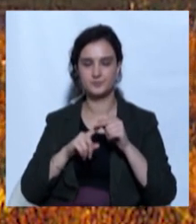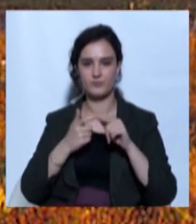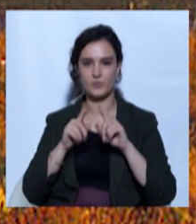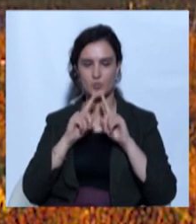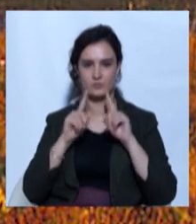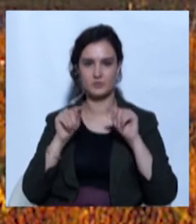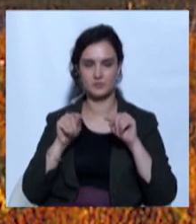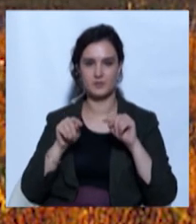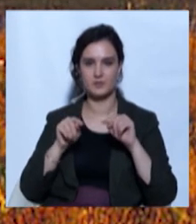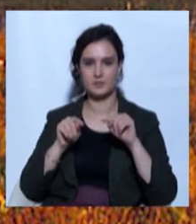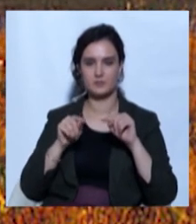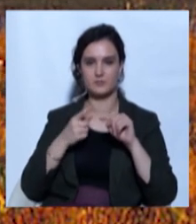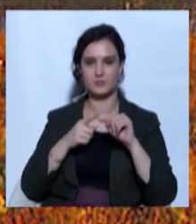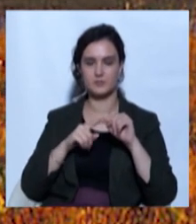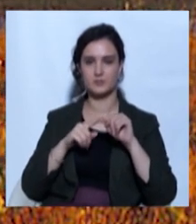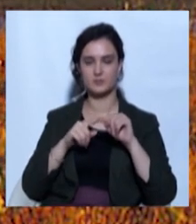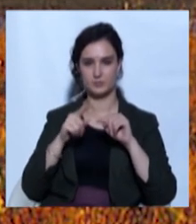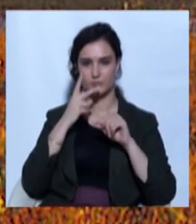უცნაური სახლია, როგორც ხედავთ.